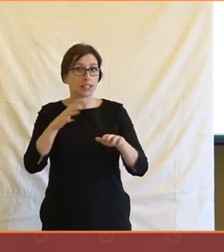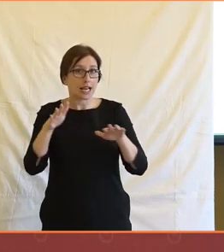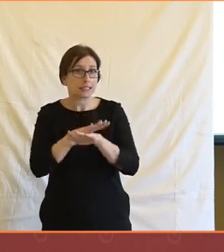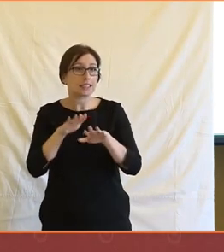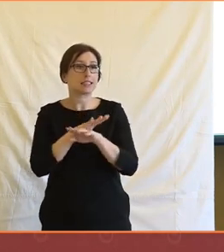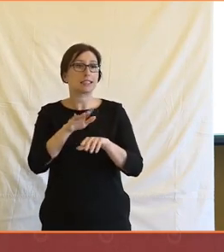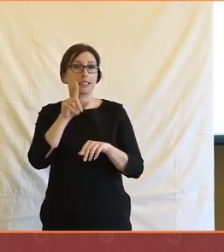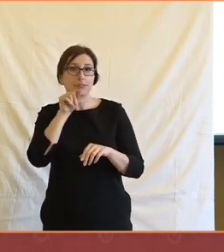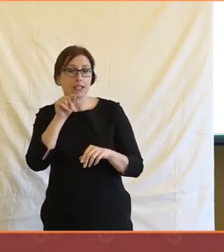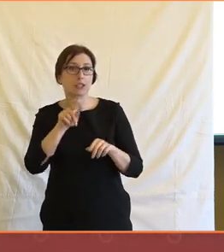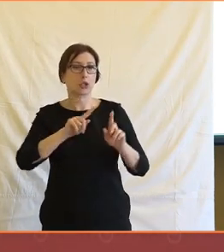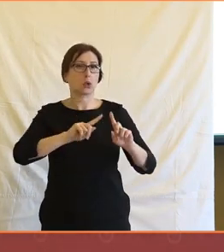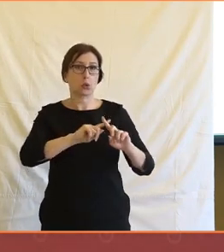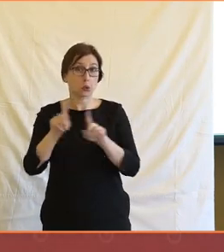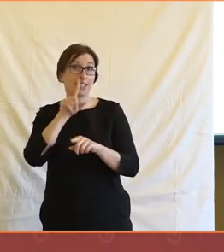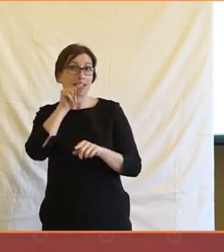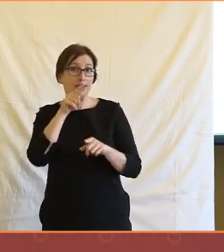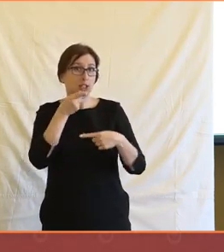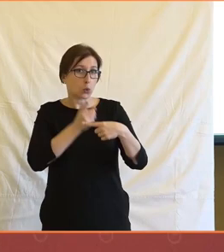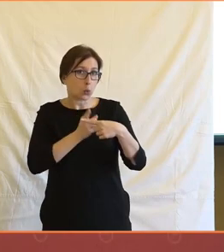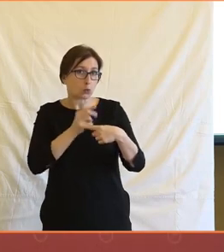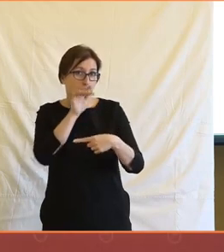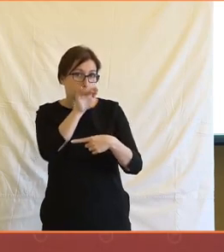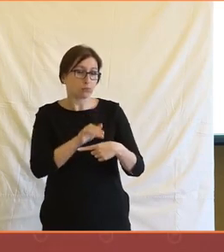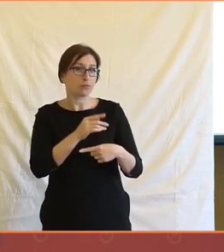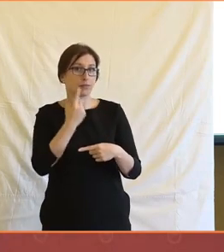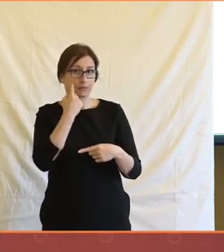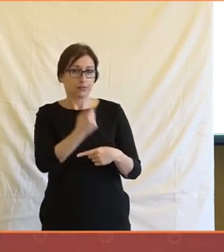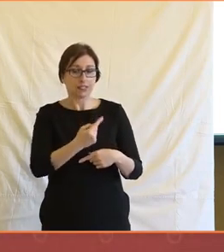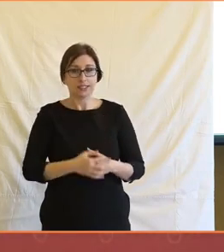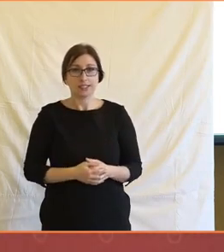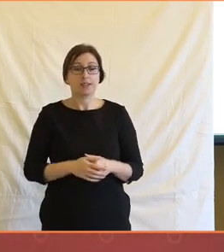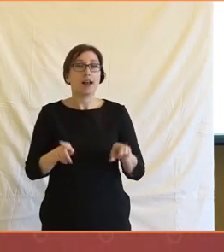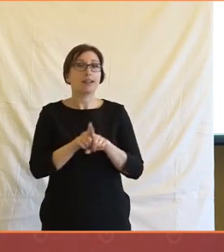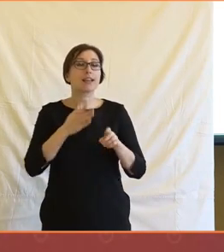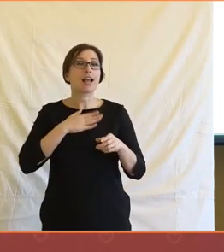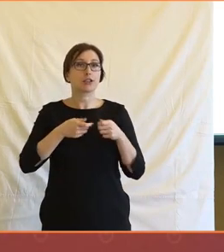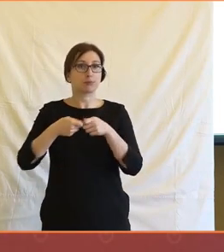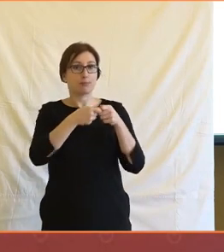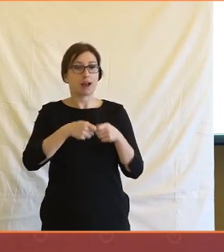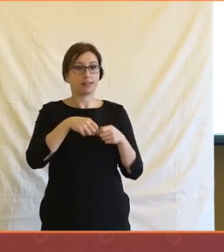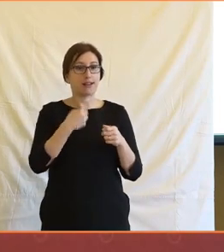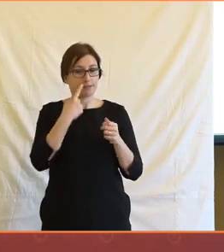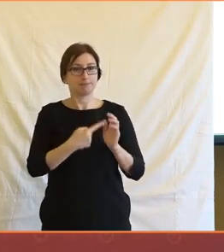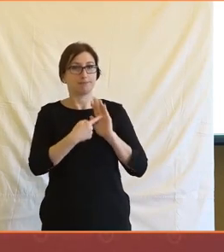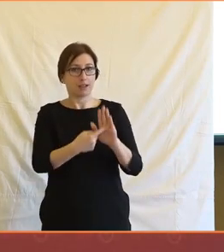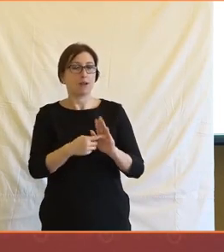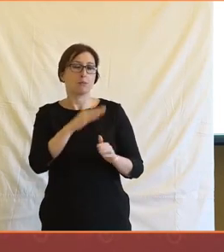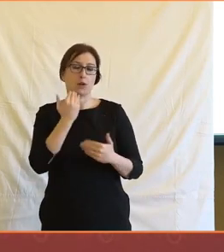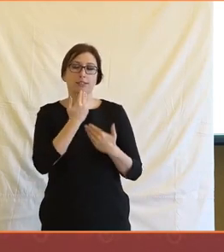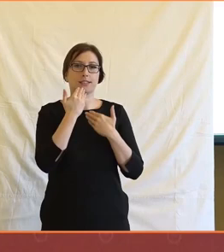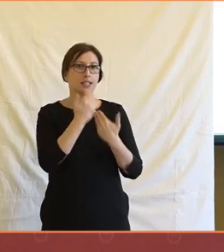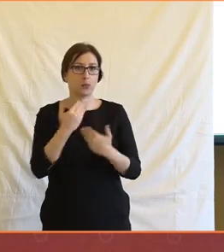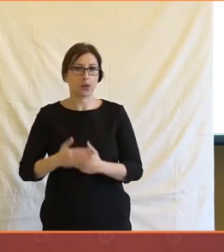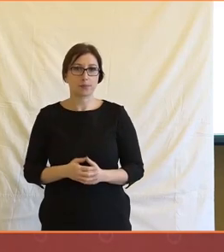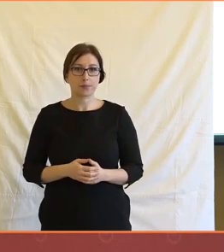sítě, kde vidíte i naše twitterové účty. A tímto a naše partnery, kterým velmi děkujeme, jak už zmiňoval i Václav Moravec,